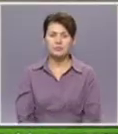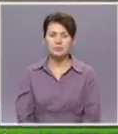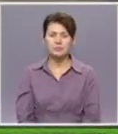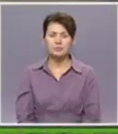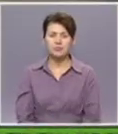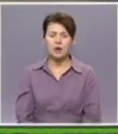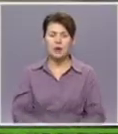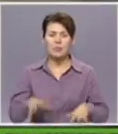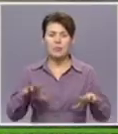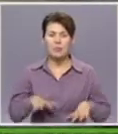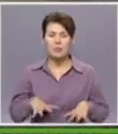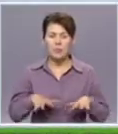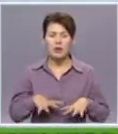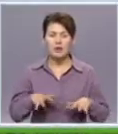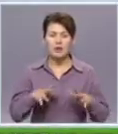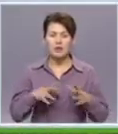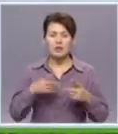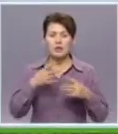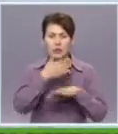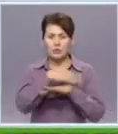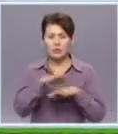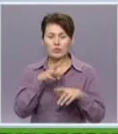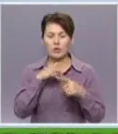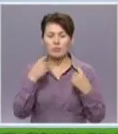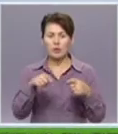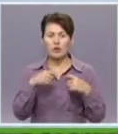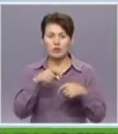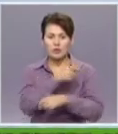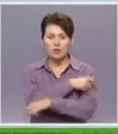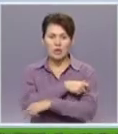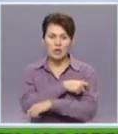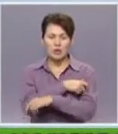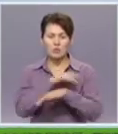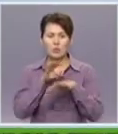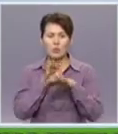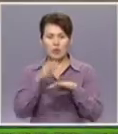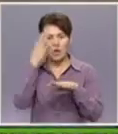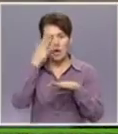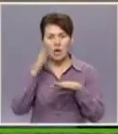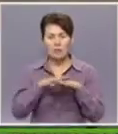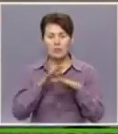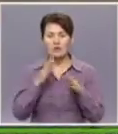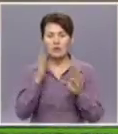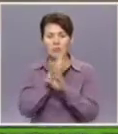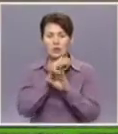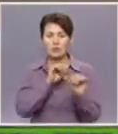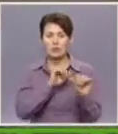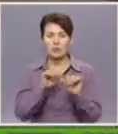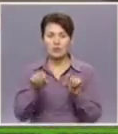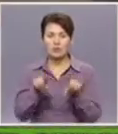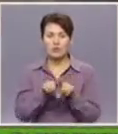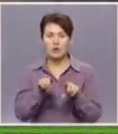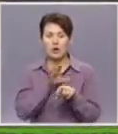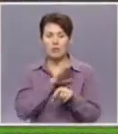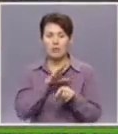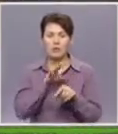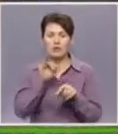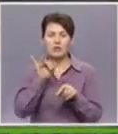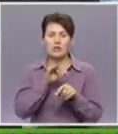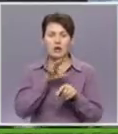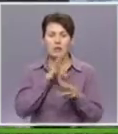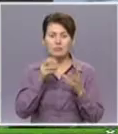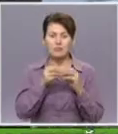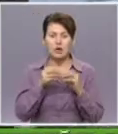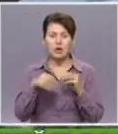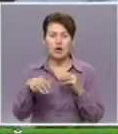Жабай сауданы жоюға бағытталған рейд бүгін Алмалы ауданында жүрді. Әкімшілік қызметкерлері мен табиғатты қорғау полициясы Брусиловский мен Қарасай Батыр